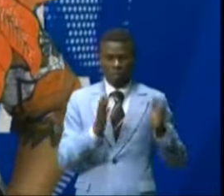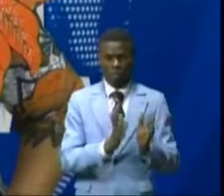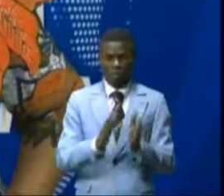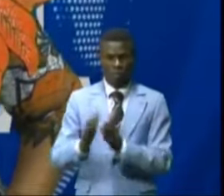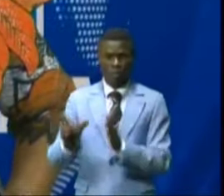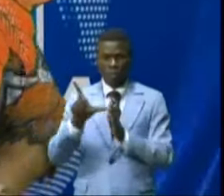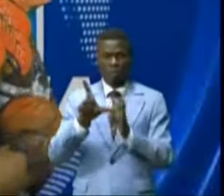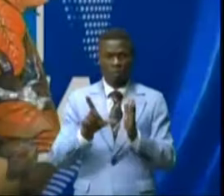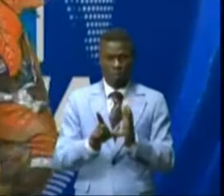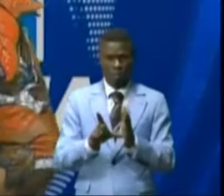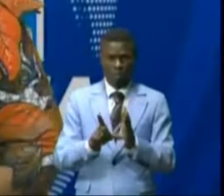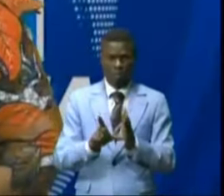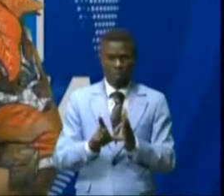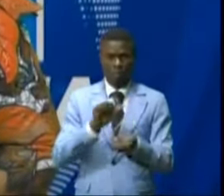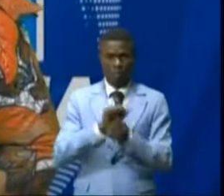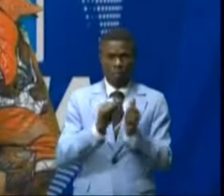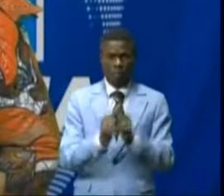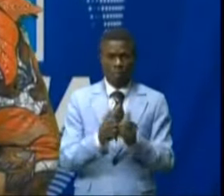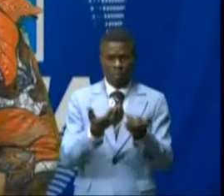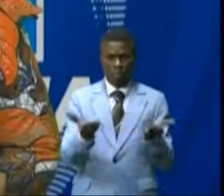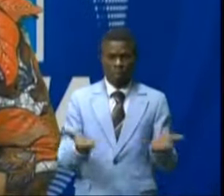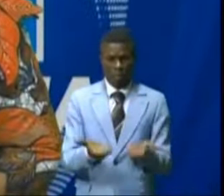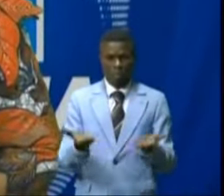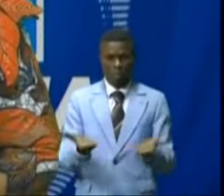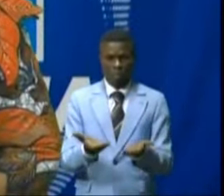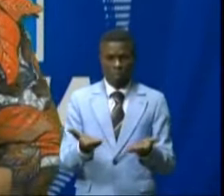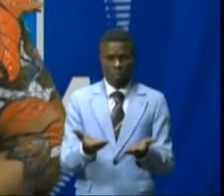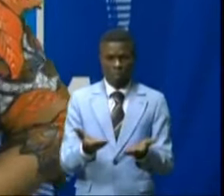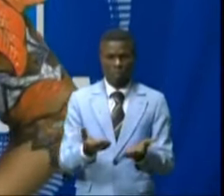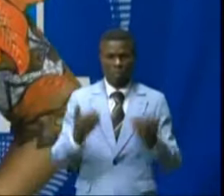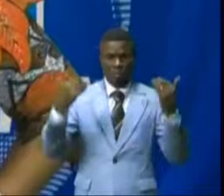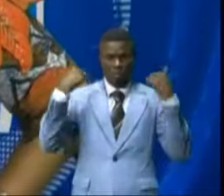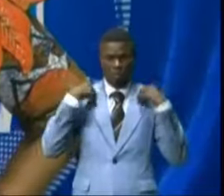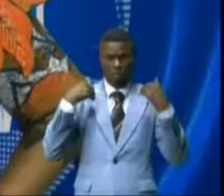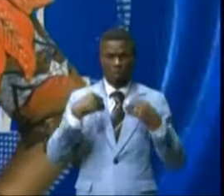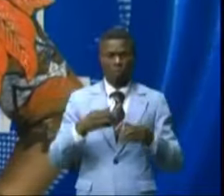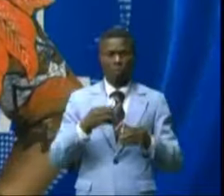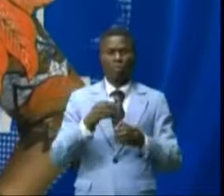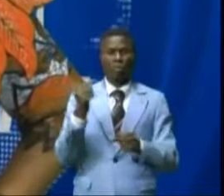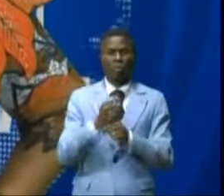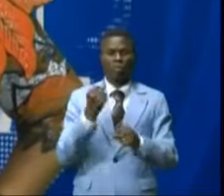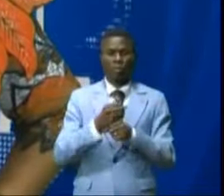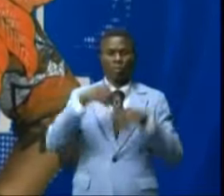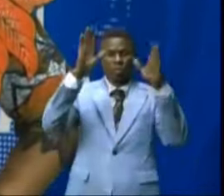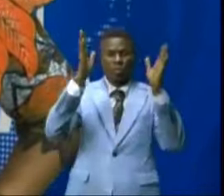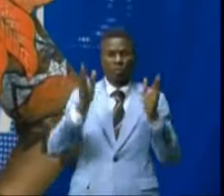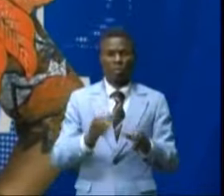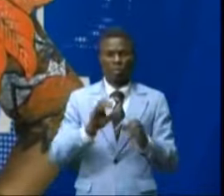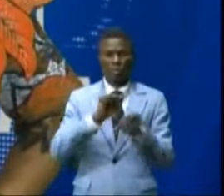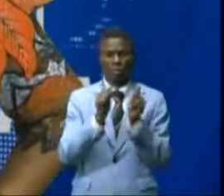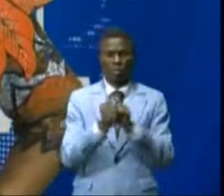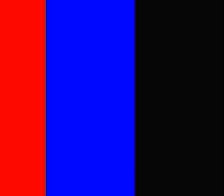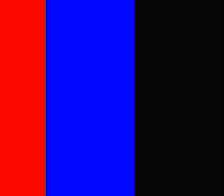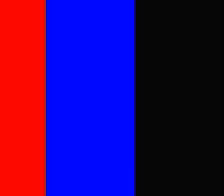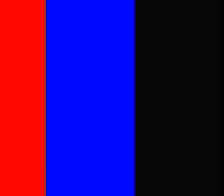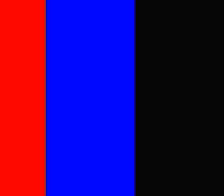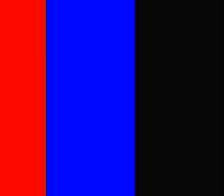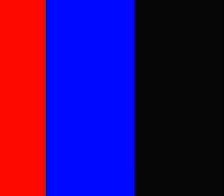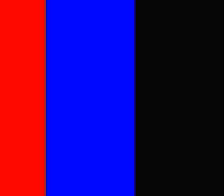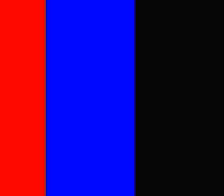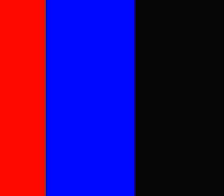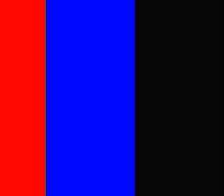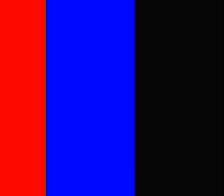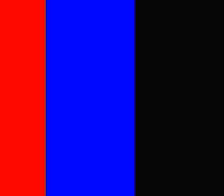de la loi sur le contenu local à l'autorité de régulation de la sous-traitance dans le secteur privé en République démocratique.